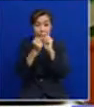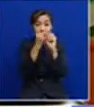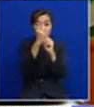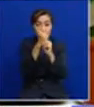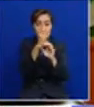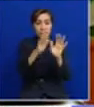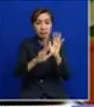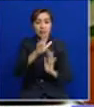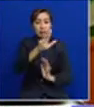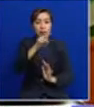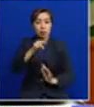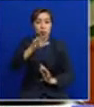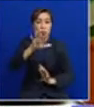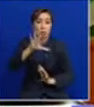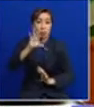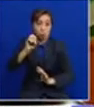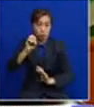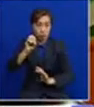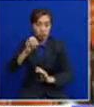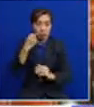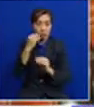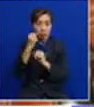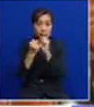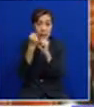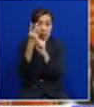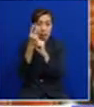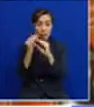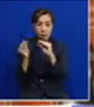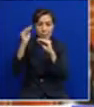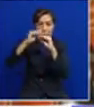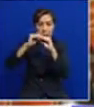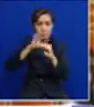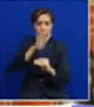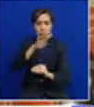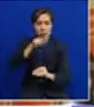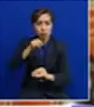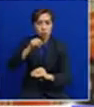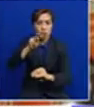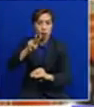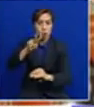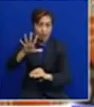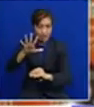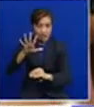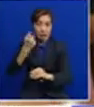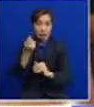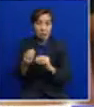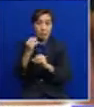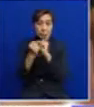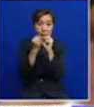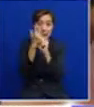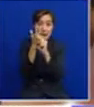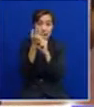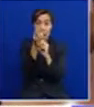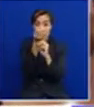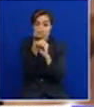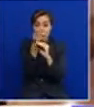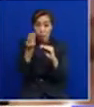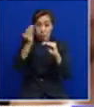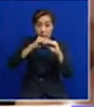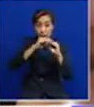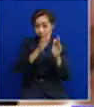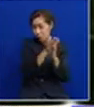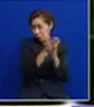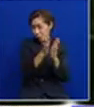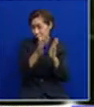ากับร้อยละ 3.50 ต่อปีปีที่2ร้อยละ 4.25 ต่อปีส่วนปีที่3จนถึงตลอดอายุสั